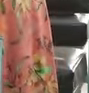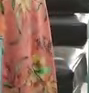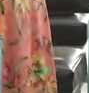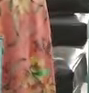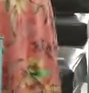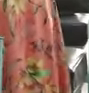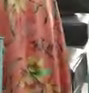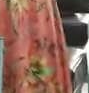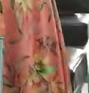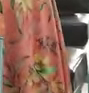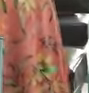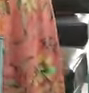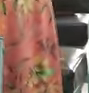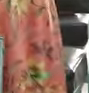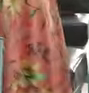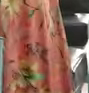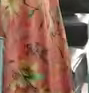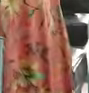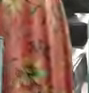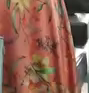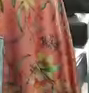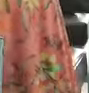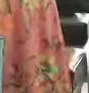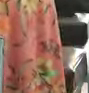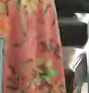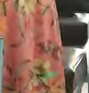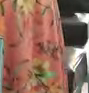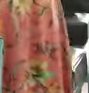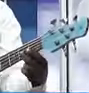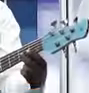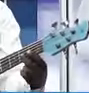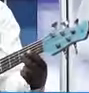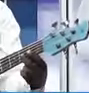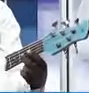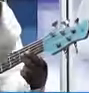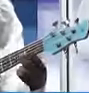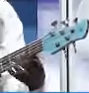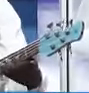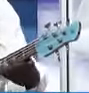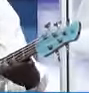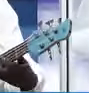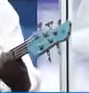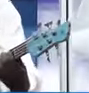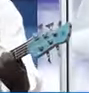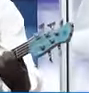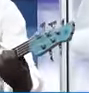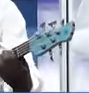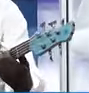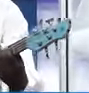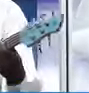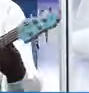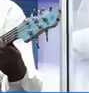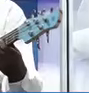ambalo umelipanda ukafika mahali hapa si kwa uwezo wako, ni mengi ambayo amekuepusha nayo. Popote ulipo, na